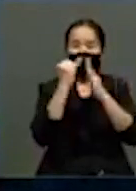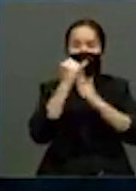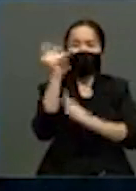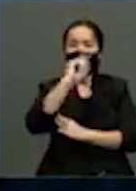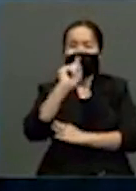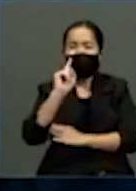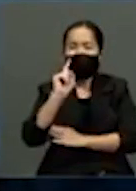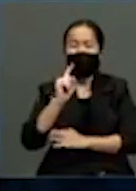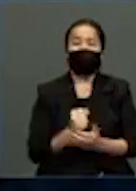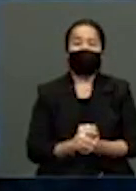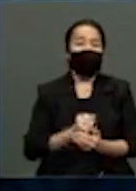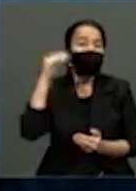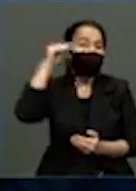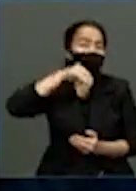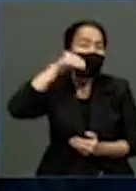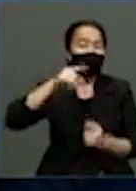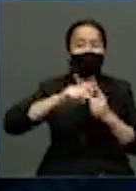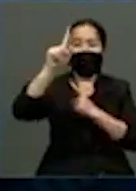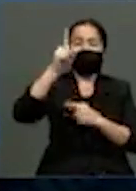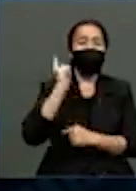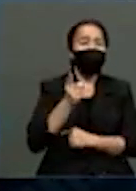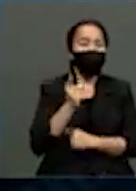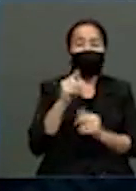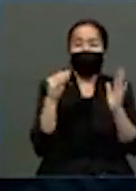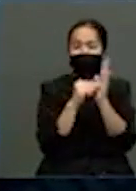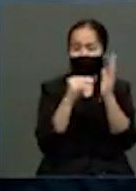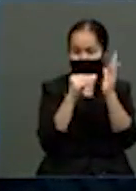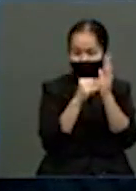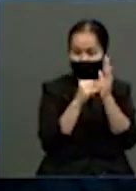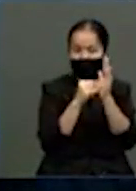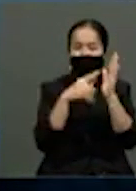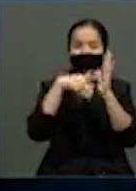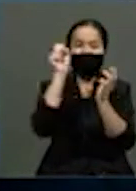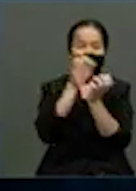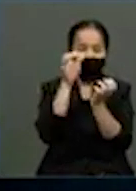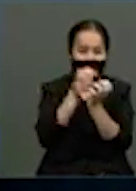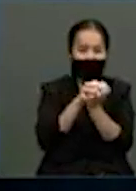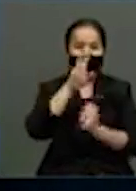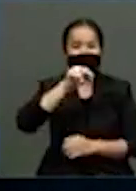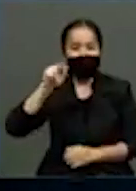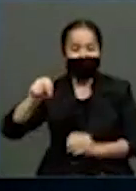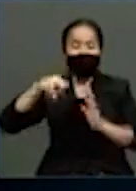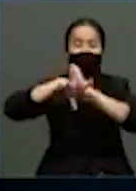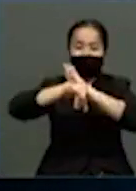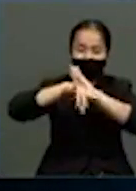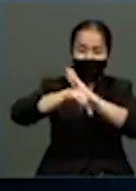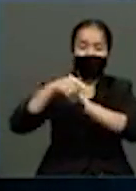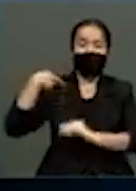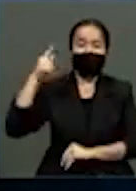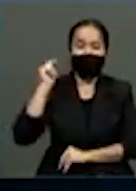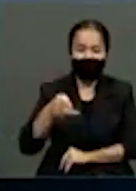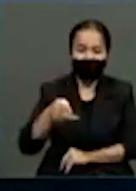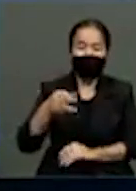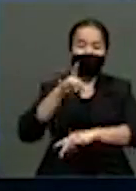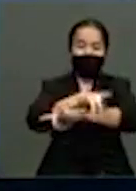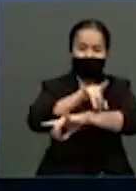ใหญ่ก็ยังเป็นจังหวัดเดิมๆนะครับกรุงเทพมหานครสมุทรปราการนนทบุรีชลบุรีปทุมธานี